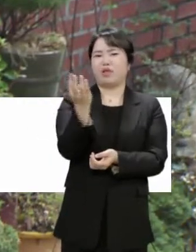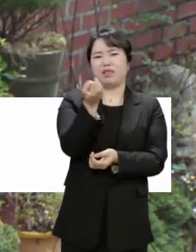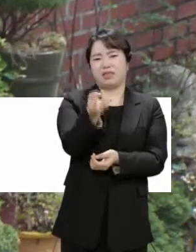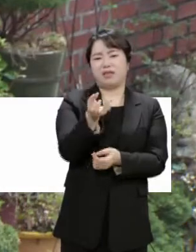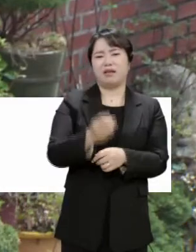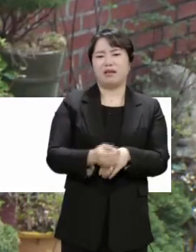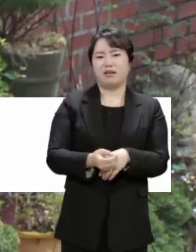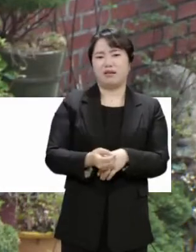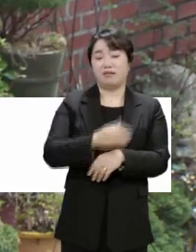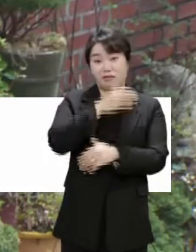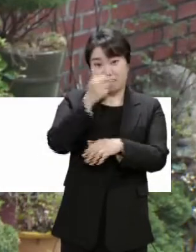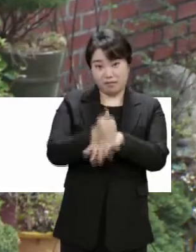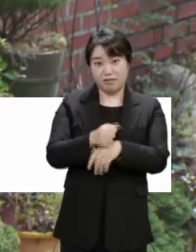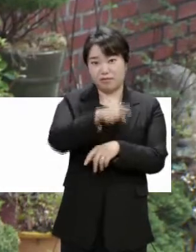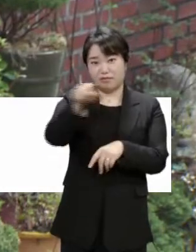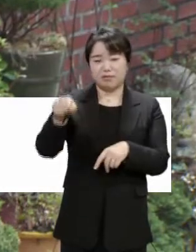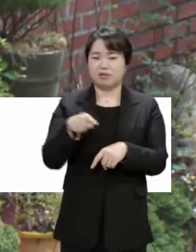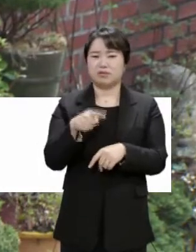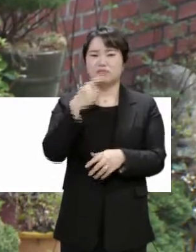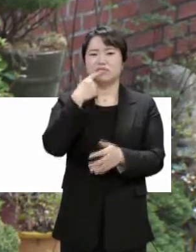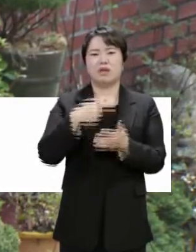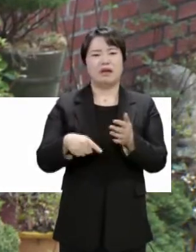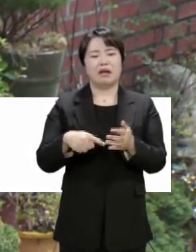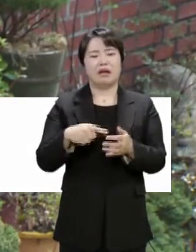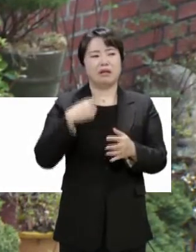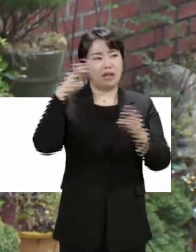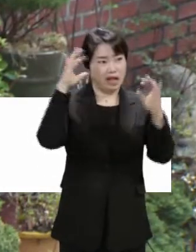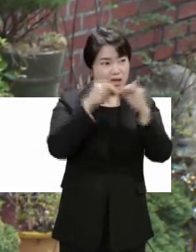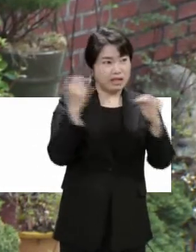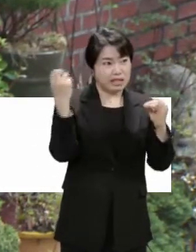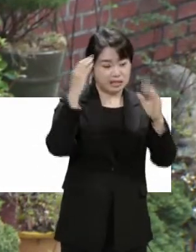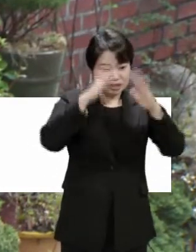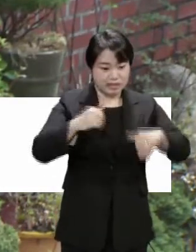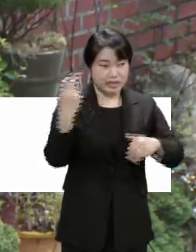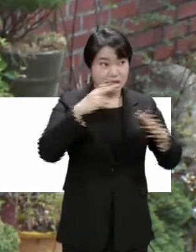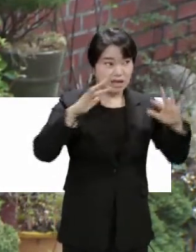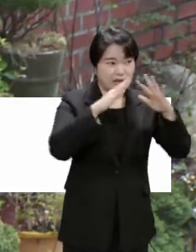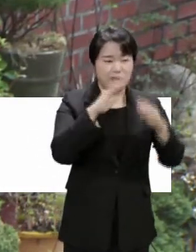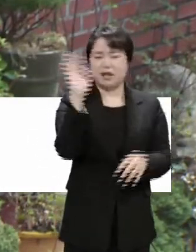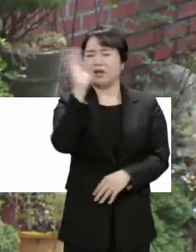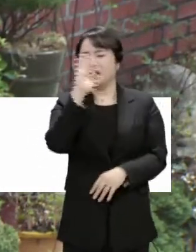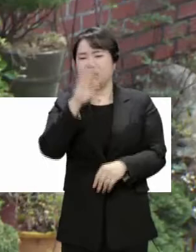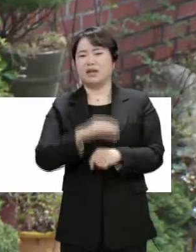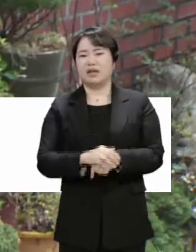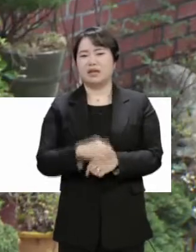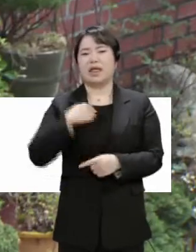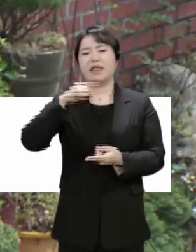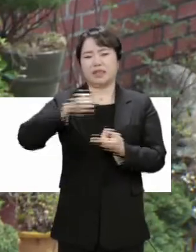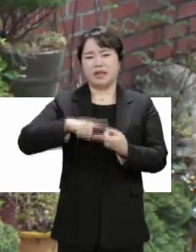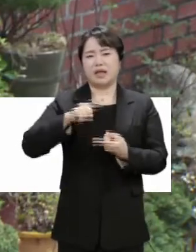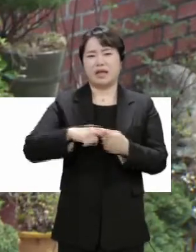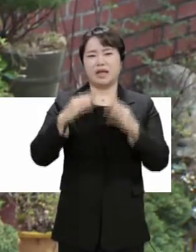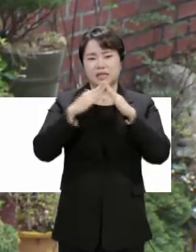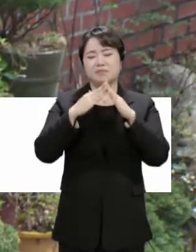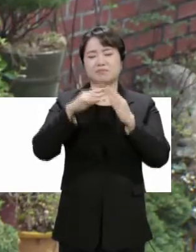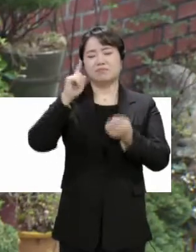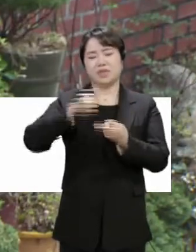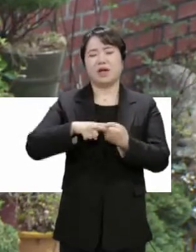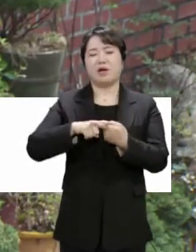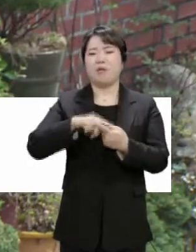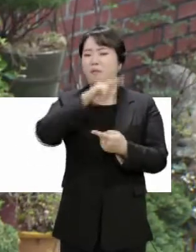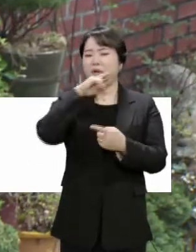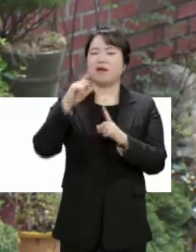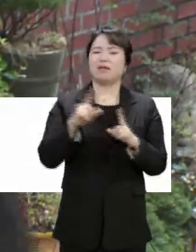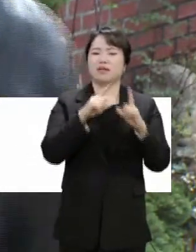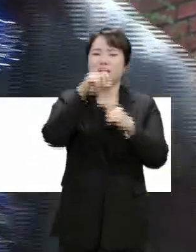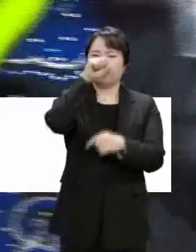그러니까 그분들은 찬성할 이유가 없고 그냥 내 집이라도 그냥 마음 놓고 살고